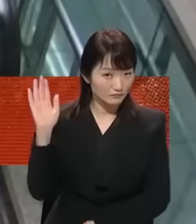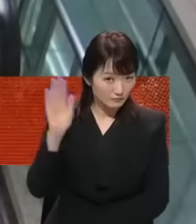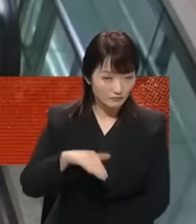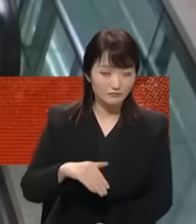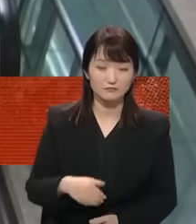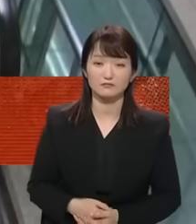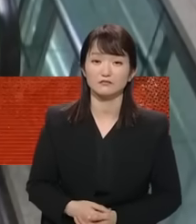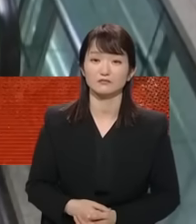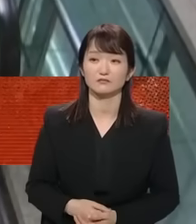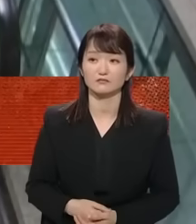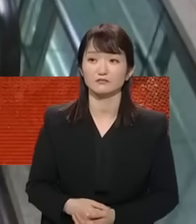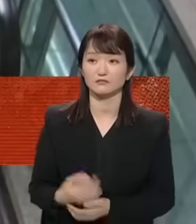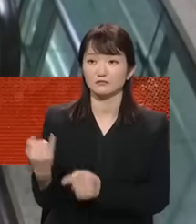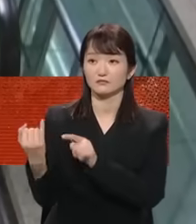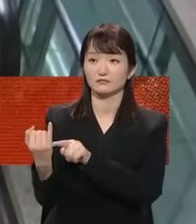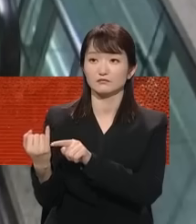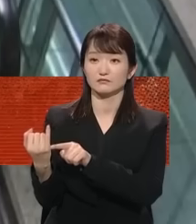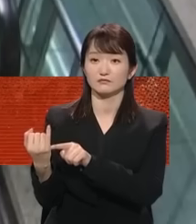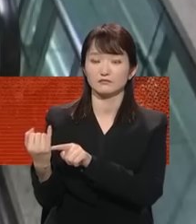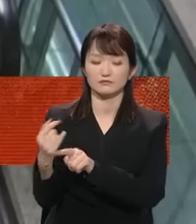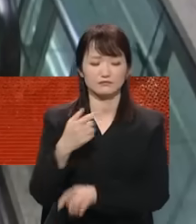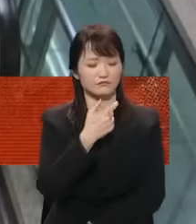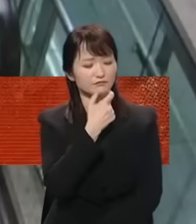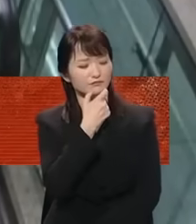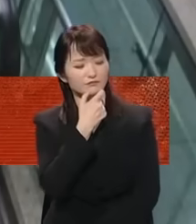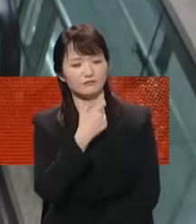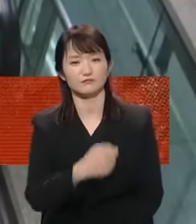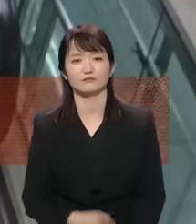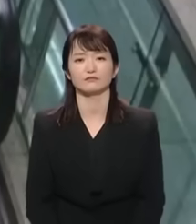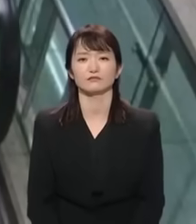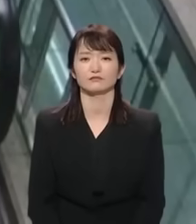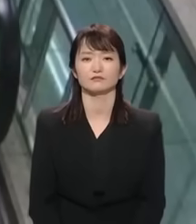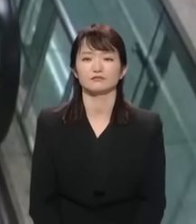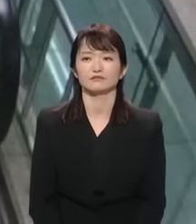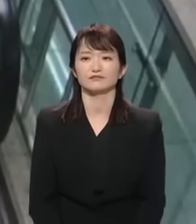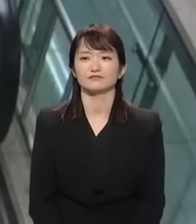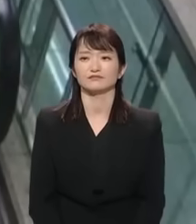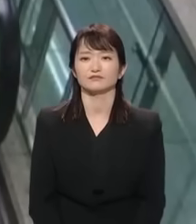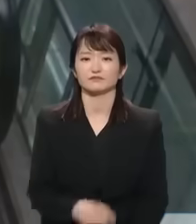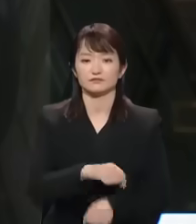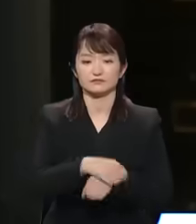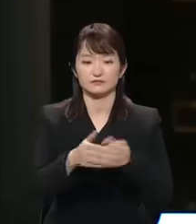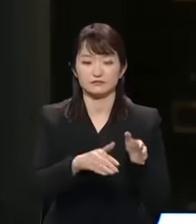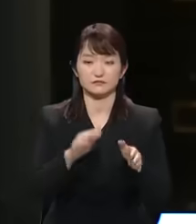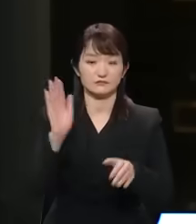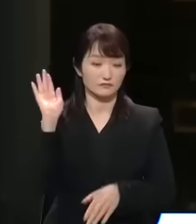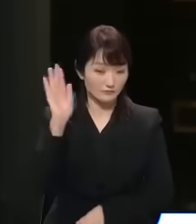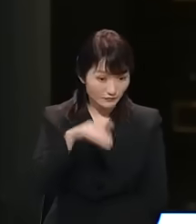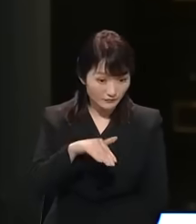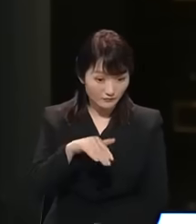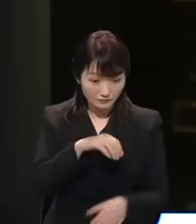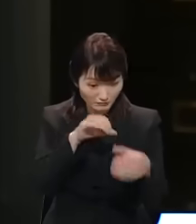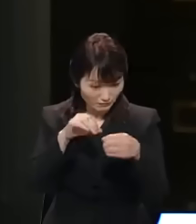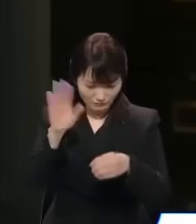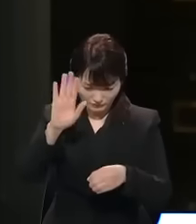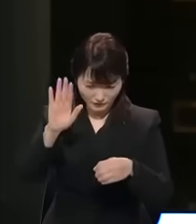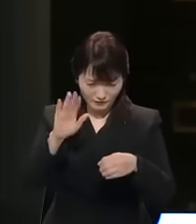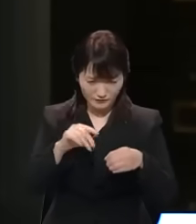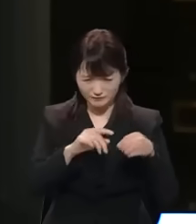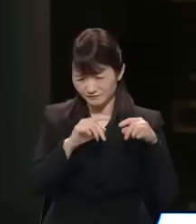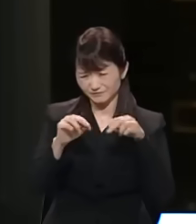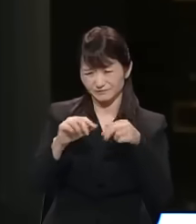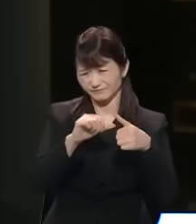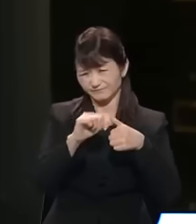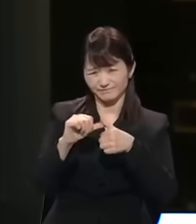오 그랬는데 여성 승객은 이걸 커버했다고 합니다 자 역무실 올라가서 얘기합시다 올라가지 않겠다 신랑이 한 거죠